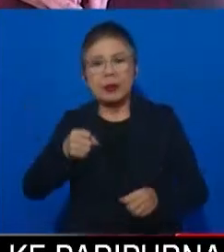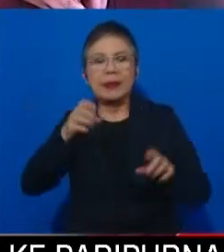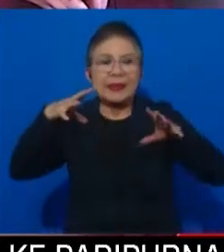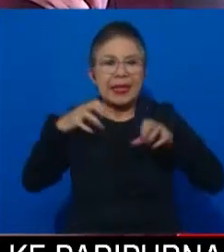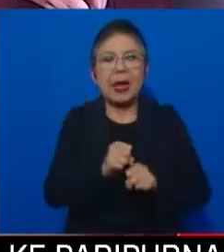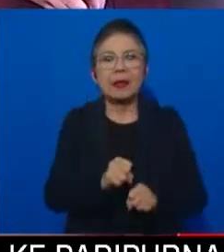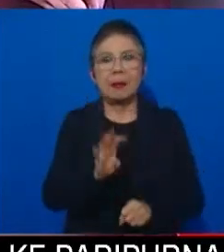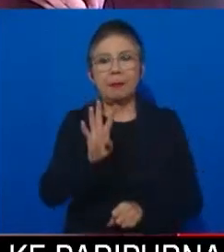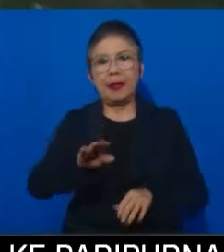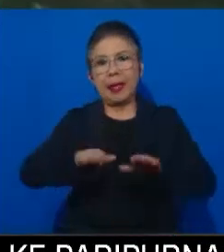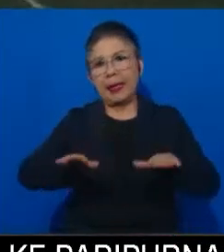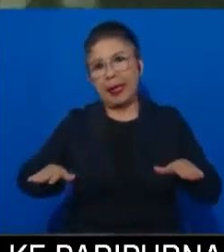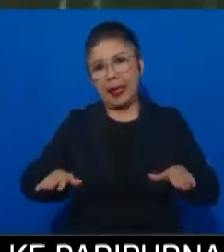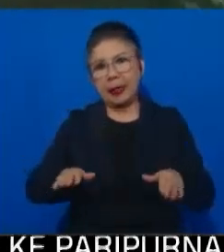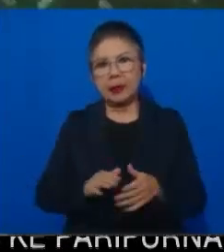parubaya.